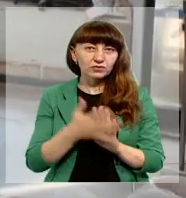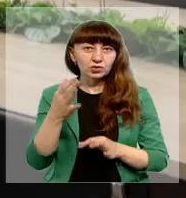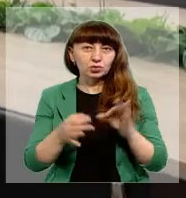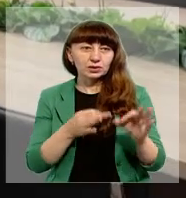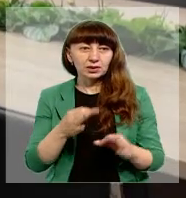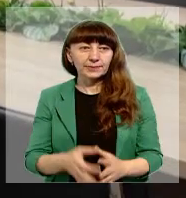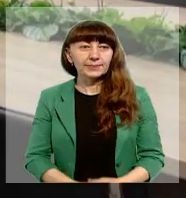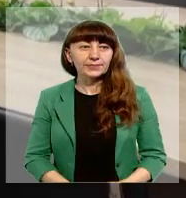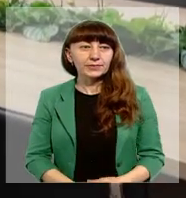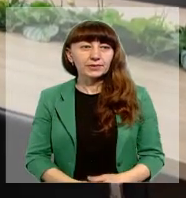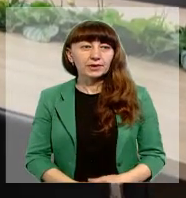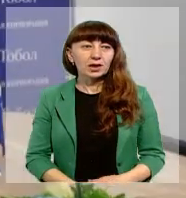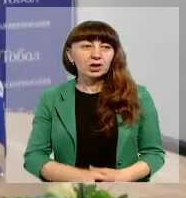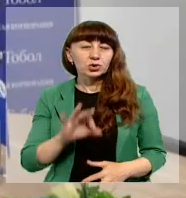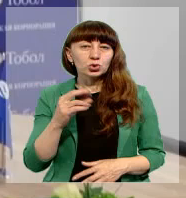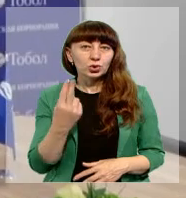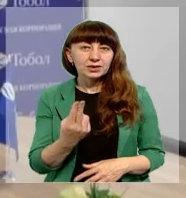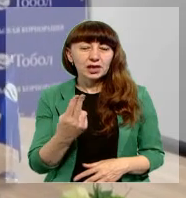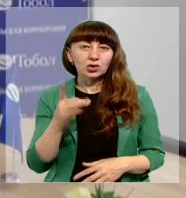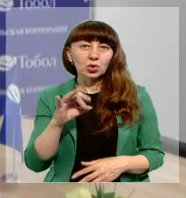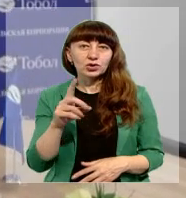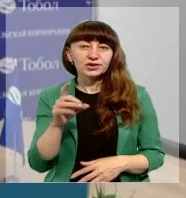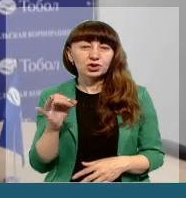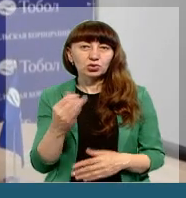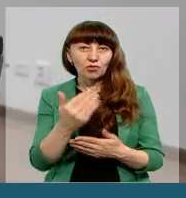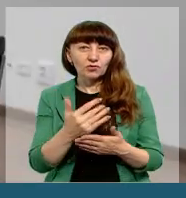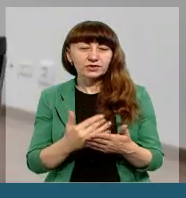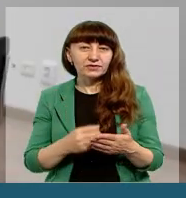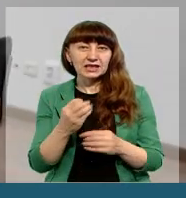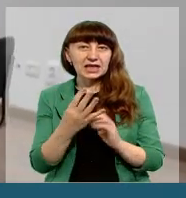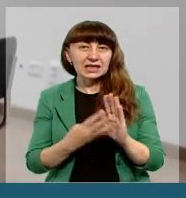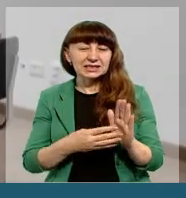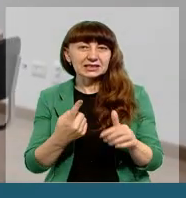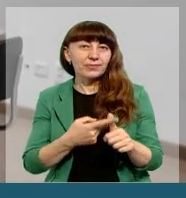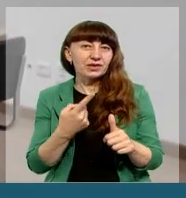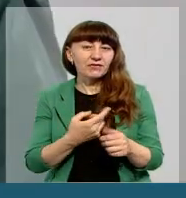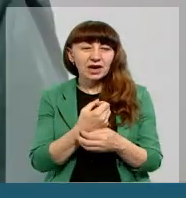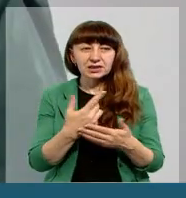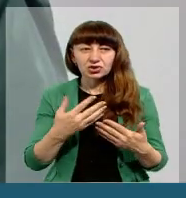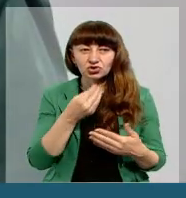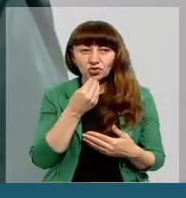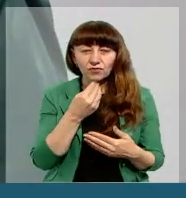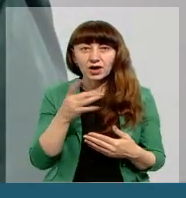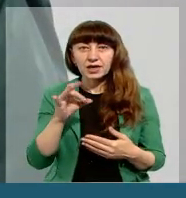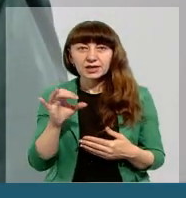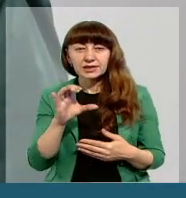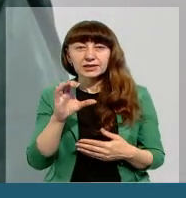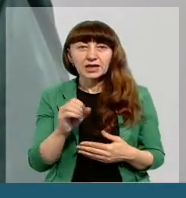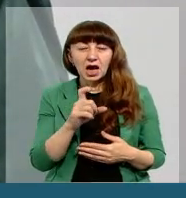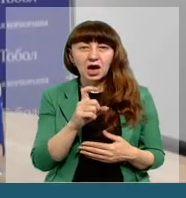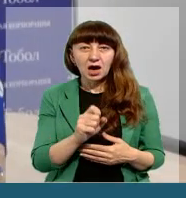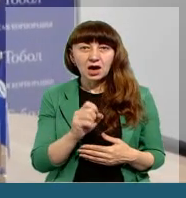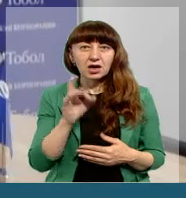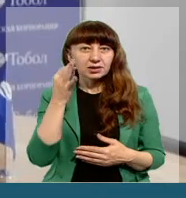бывает и больше. В социальную корзину Костанайской области входит 19 наименований различных товаров. Это несколько видов овощей, рис, сахар и, конечно,